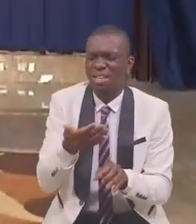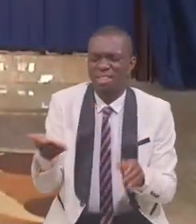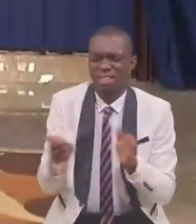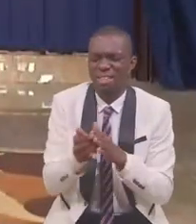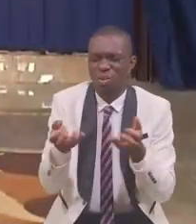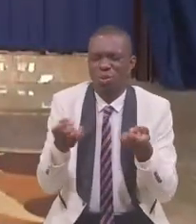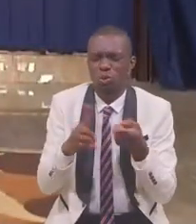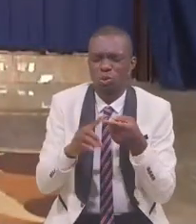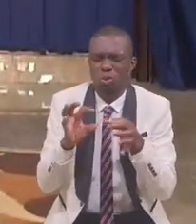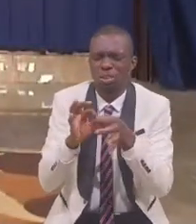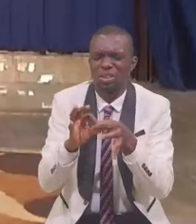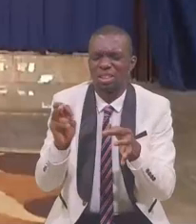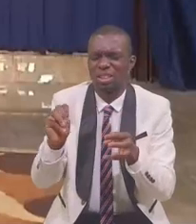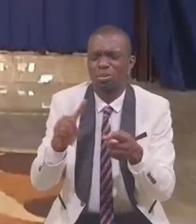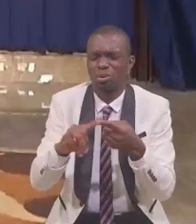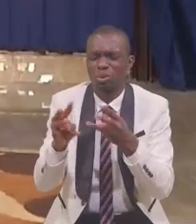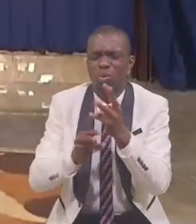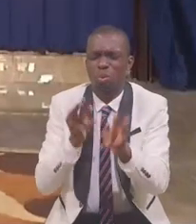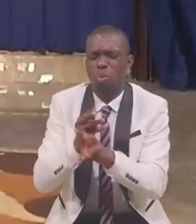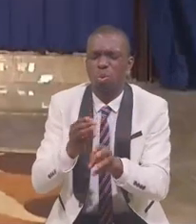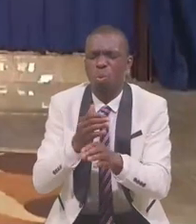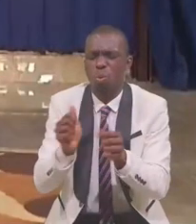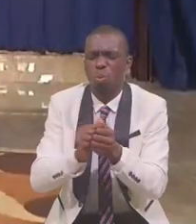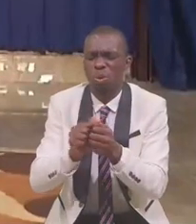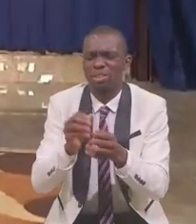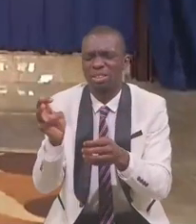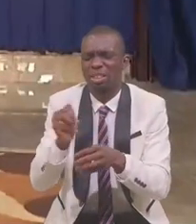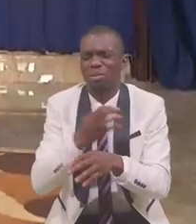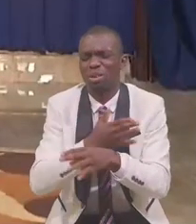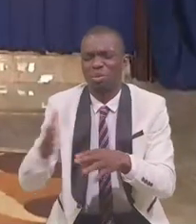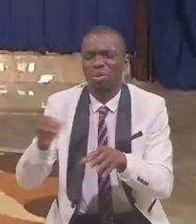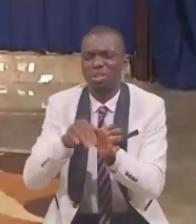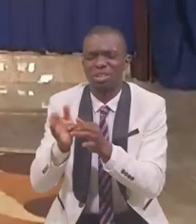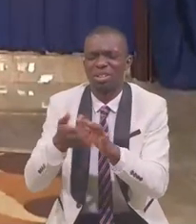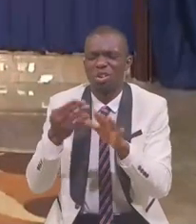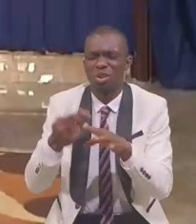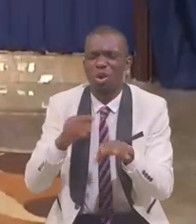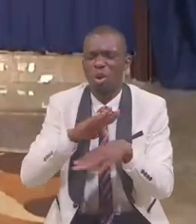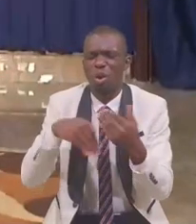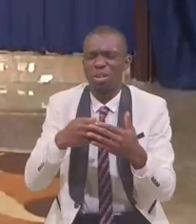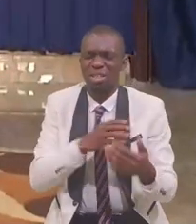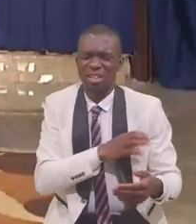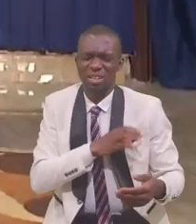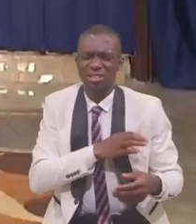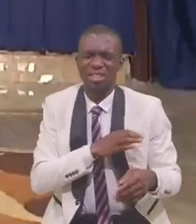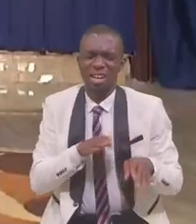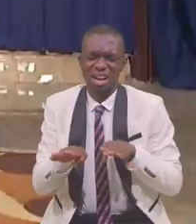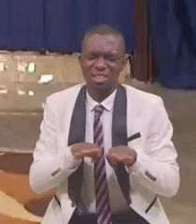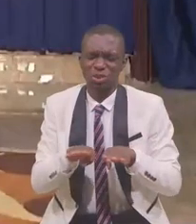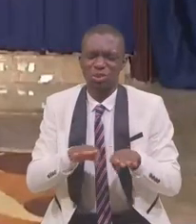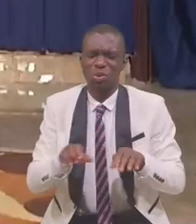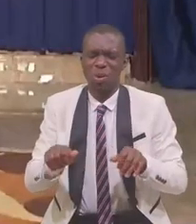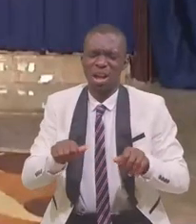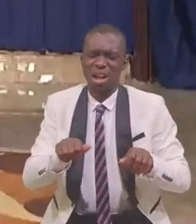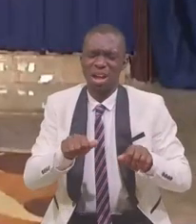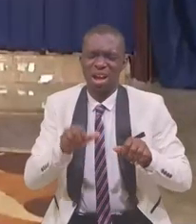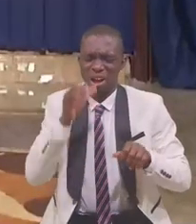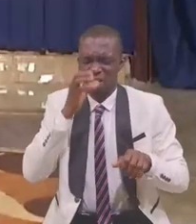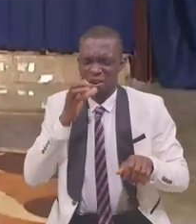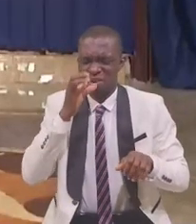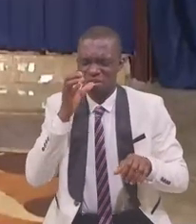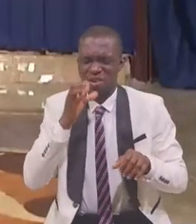nom de Jésus. Le caractère du monde, l'attitude du monde, la boisson du monde, les cigarettes du monde, l'occultisme